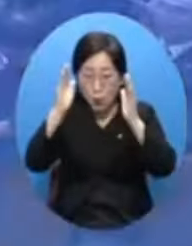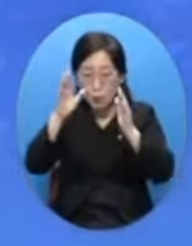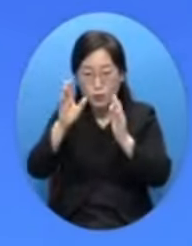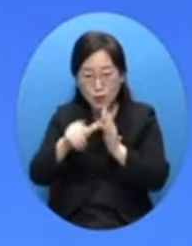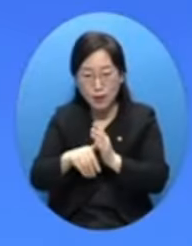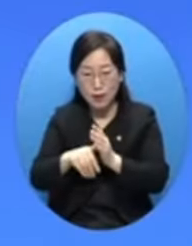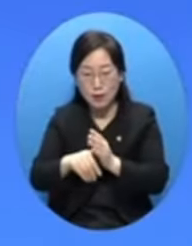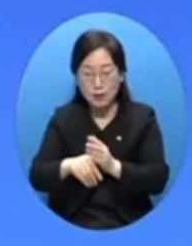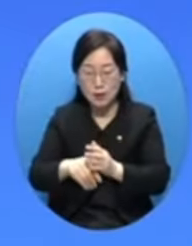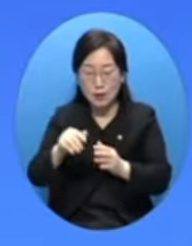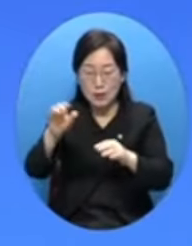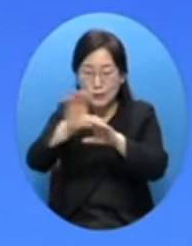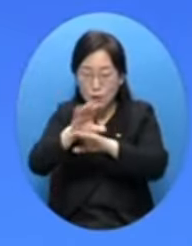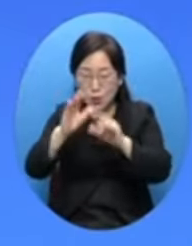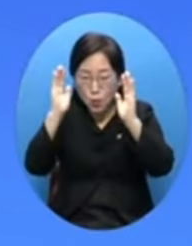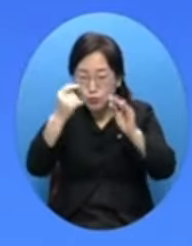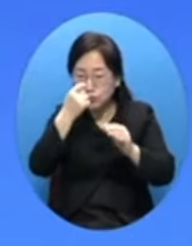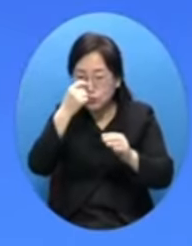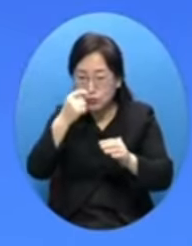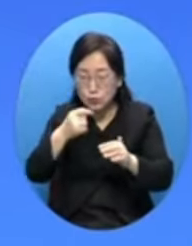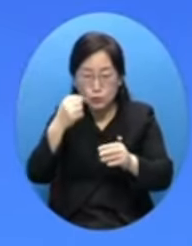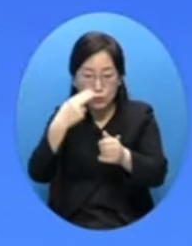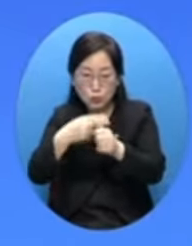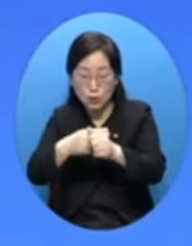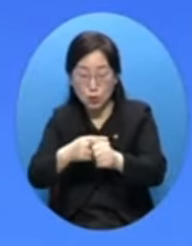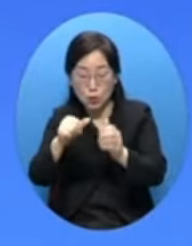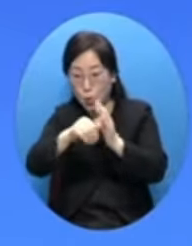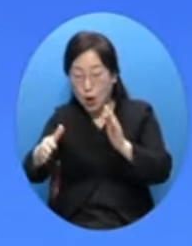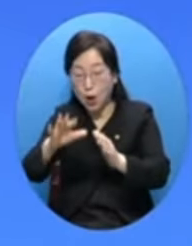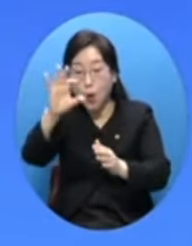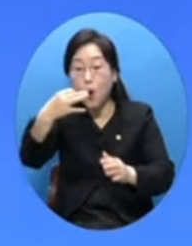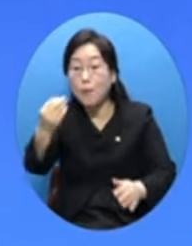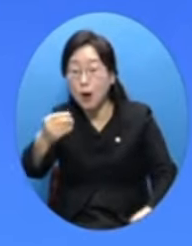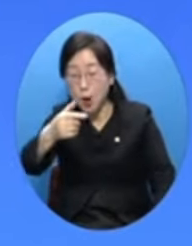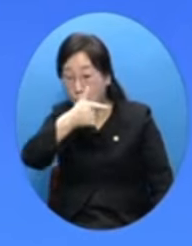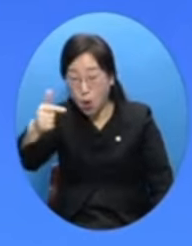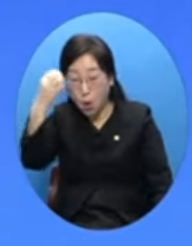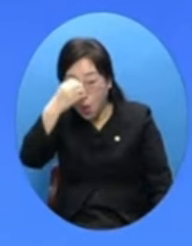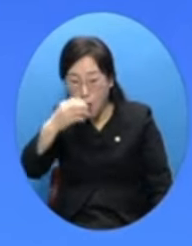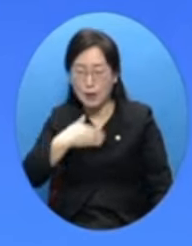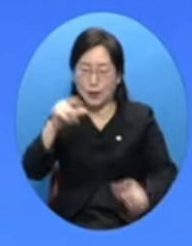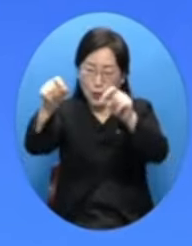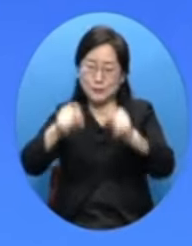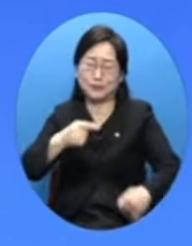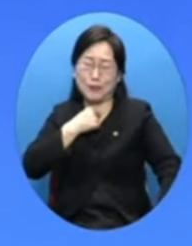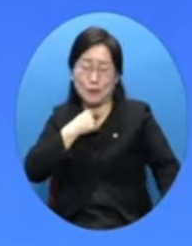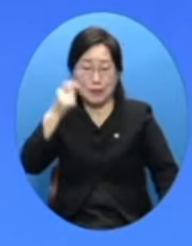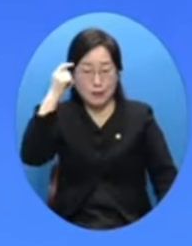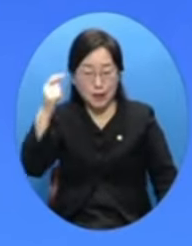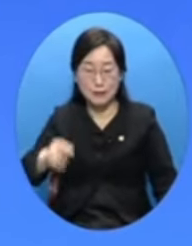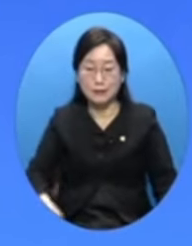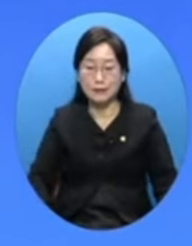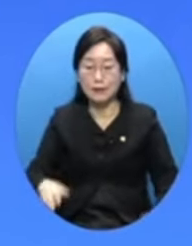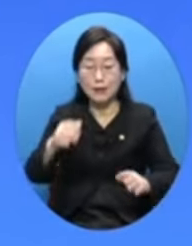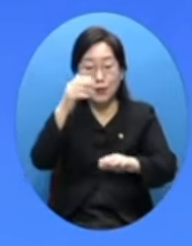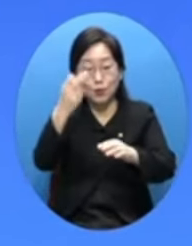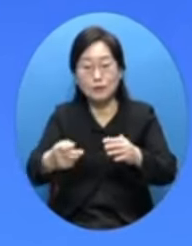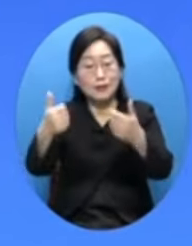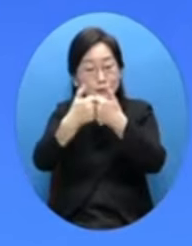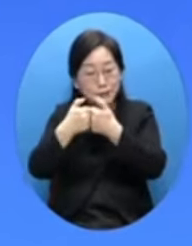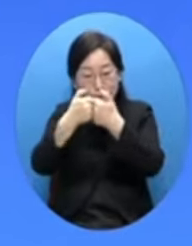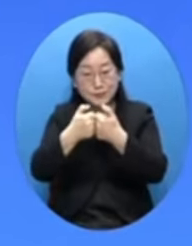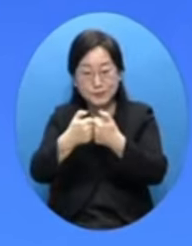나도 저럼 스타 강사가 돼야 되겠다 그래서 스타강사가 되기 위해서 동생과 함께 응원하다가 동생이